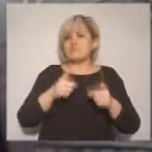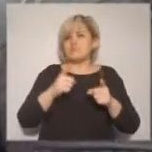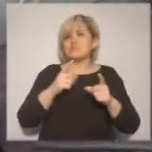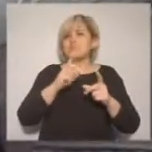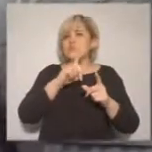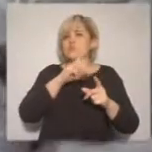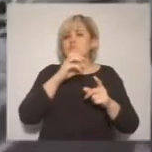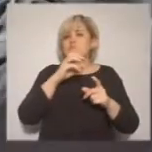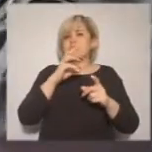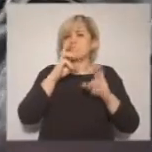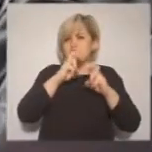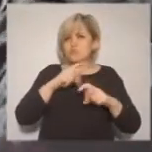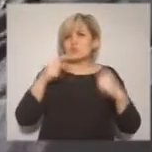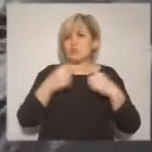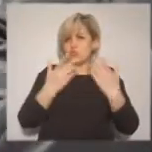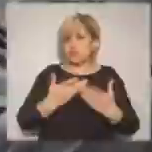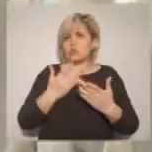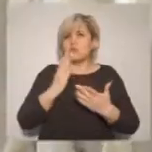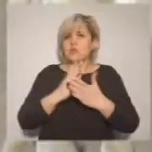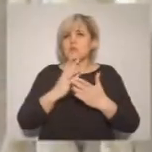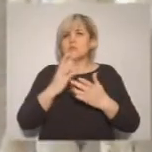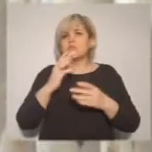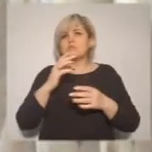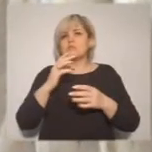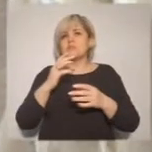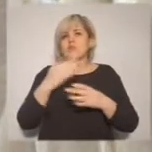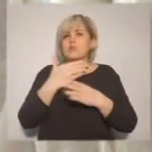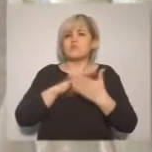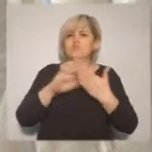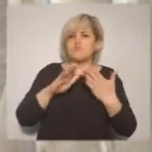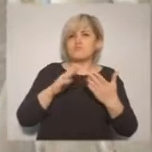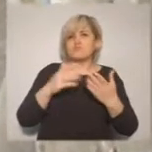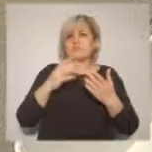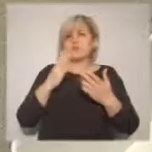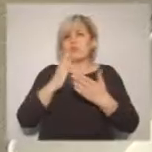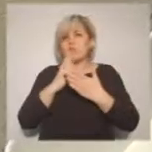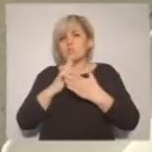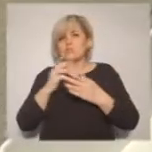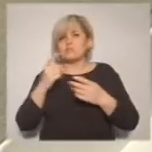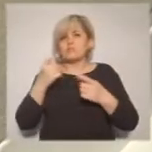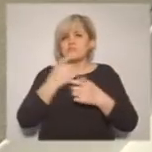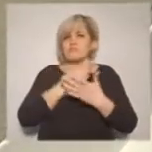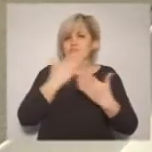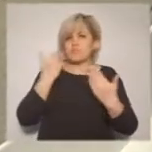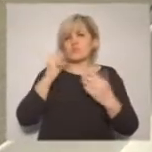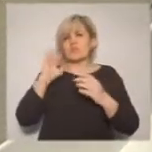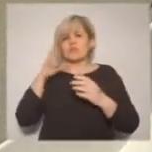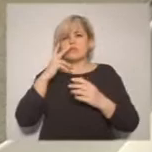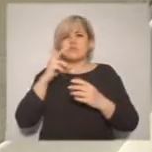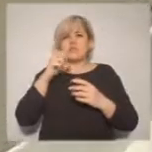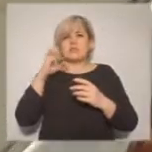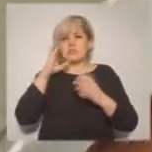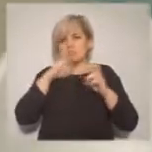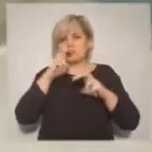магазинов. Особое внимание уделяют именно готовой продукции. И ежегодно в пробах, отобранных для исследования, находят небезвреженные